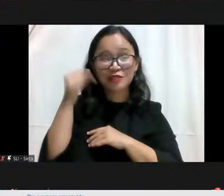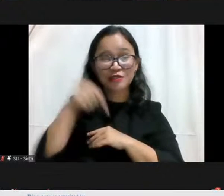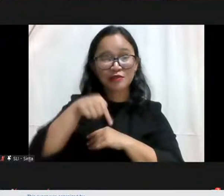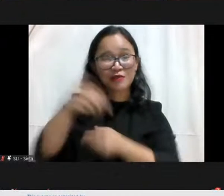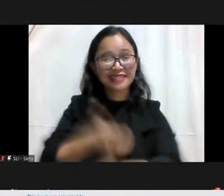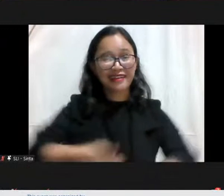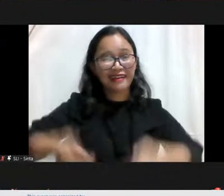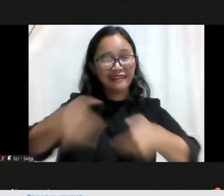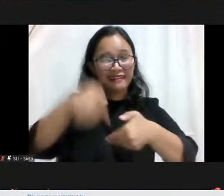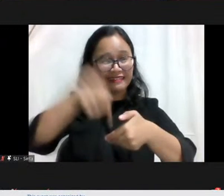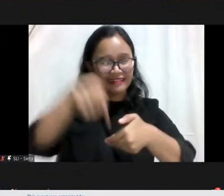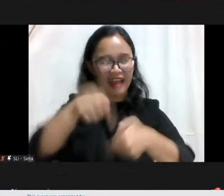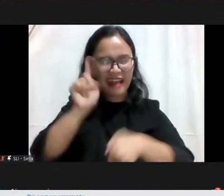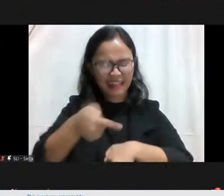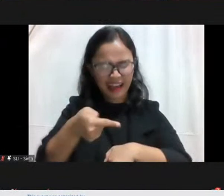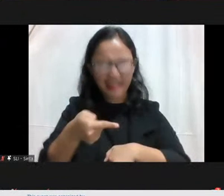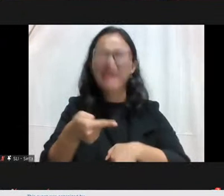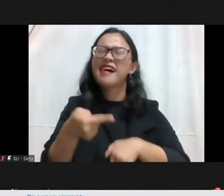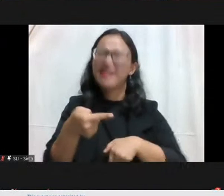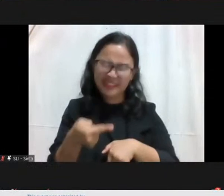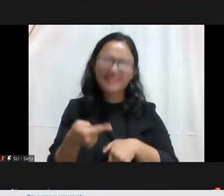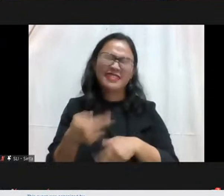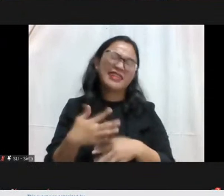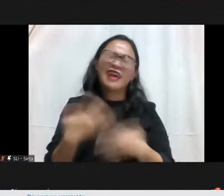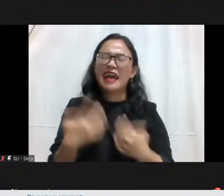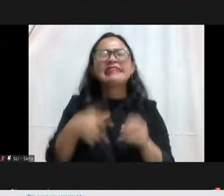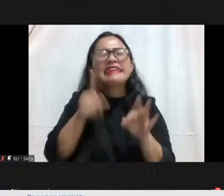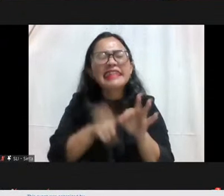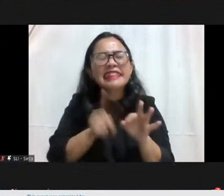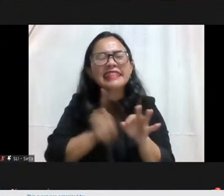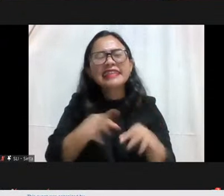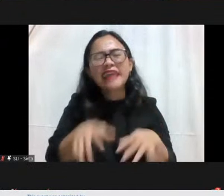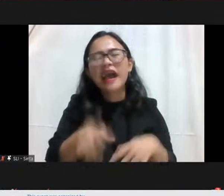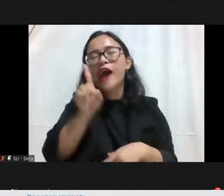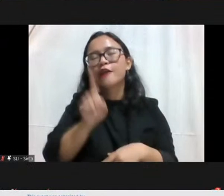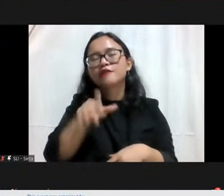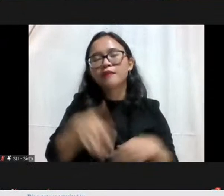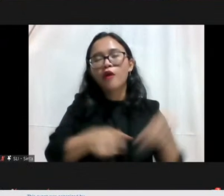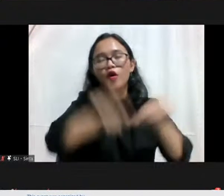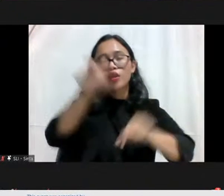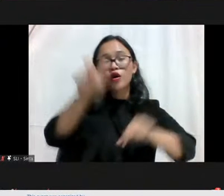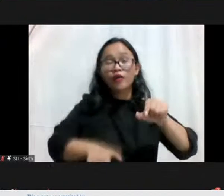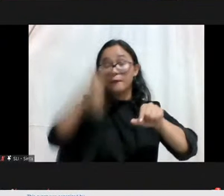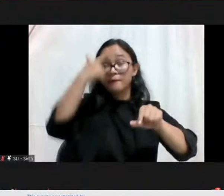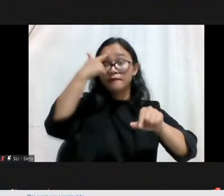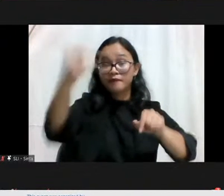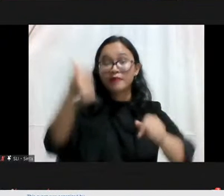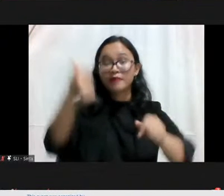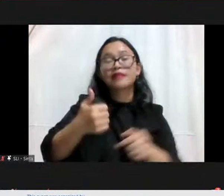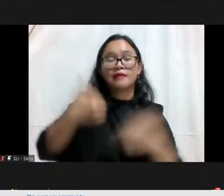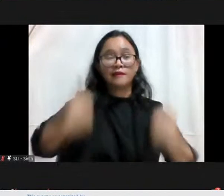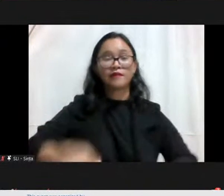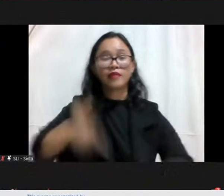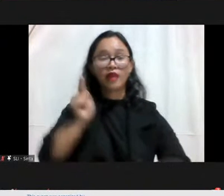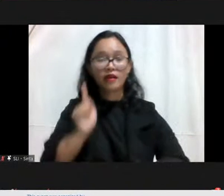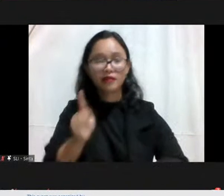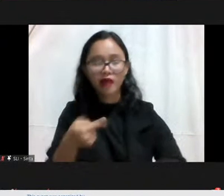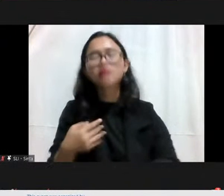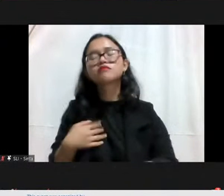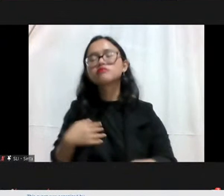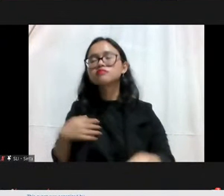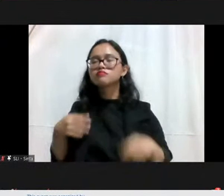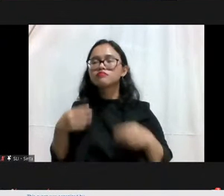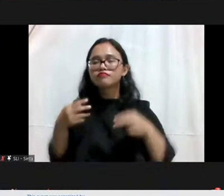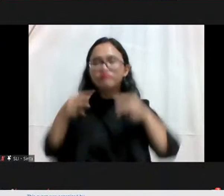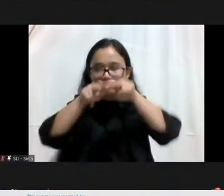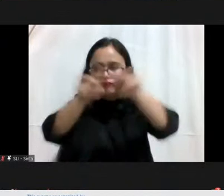itu justru kita harus sama-sama ini seluruh stakeholder sama-sama ee melihat di sekitar kita dengan solidaritas